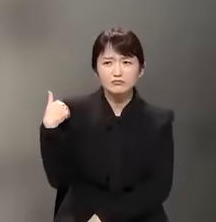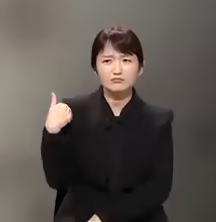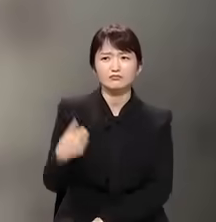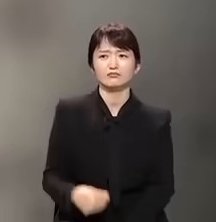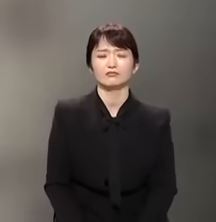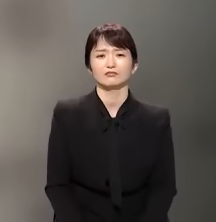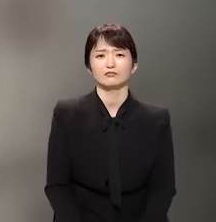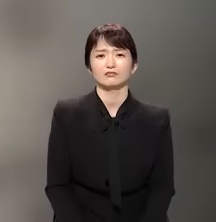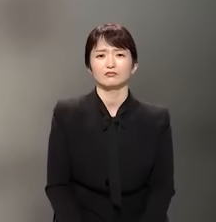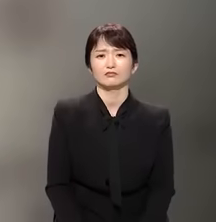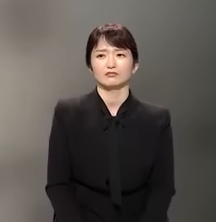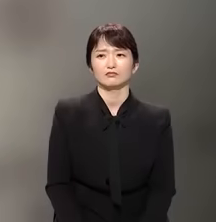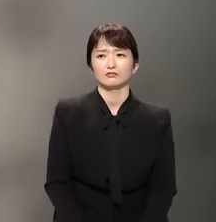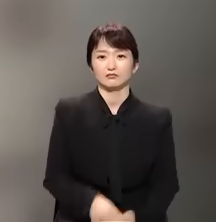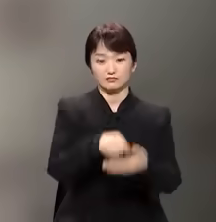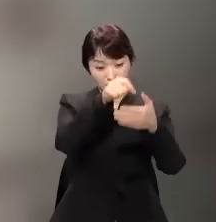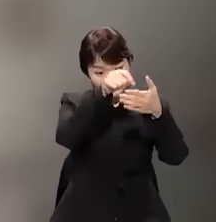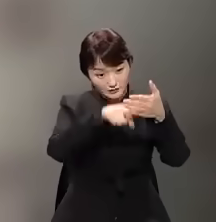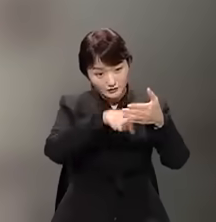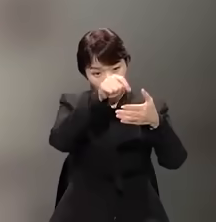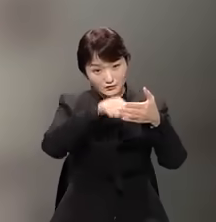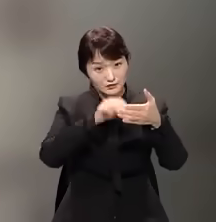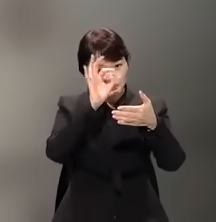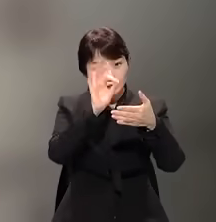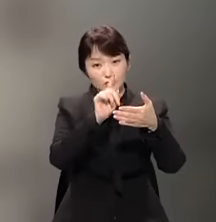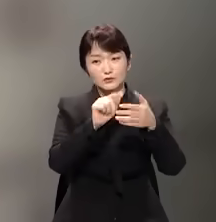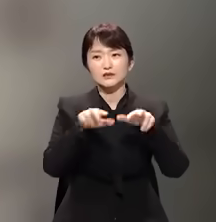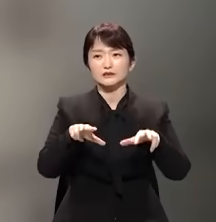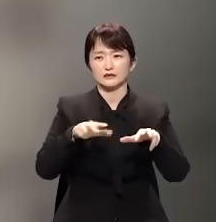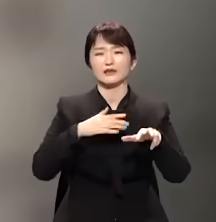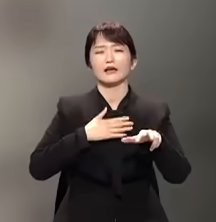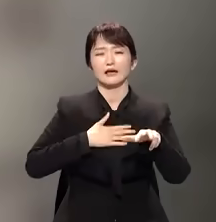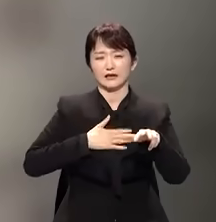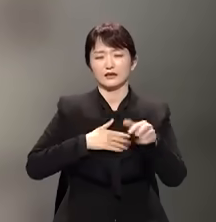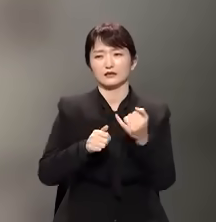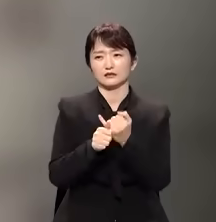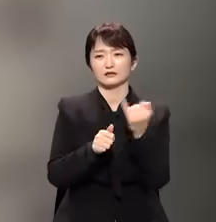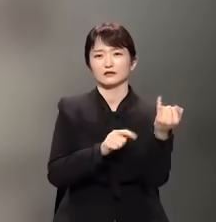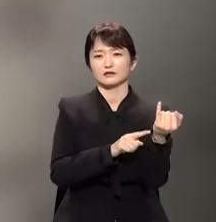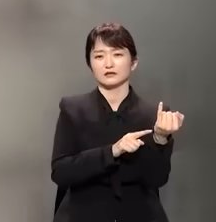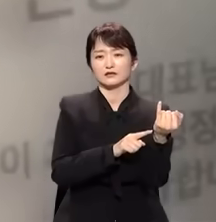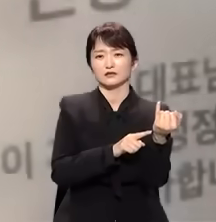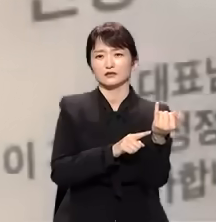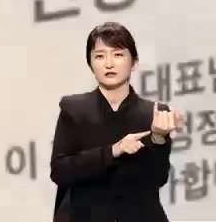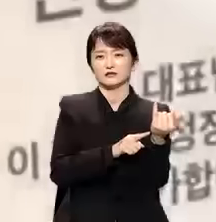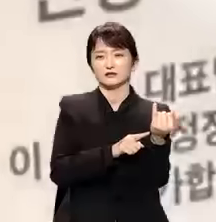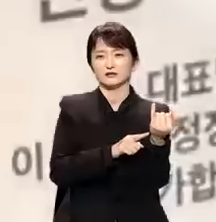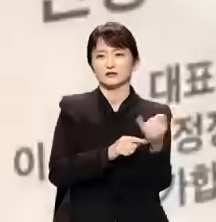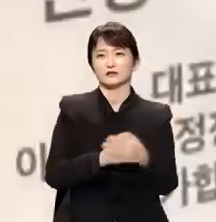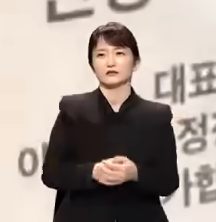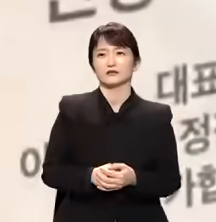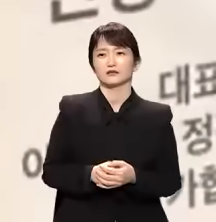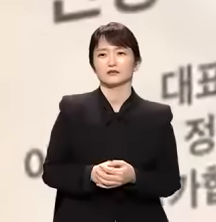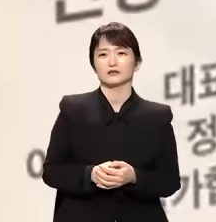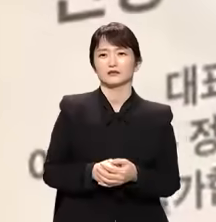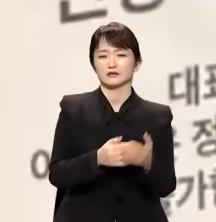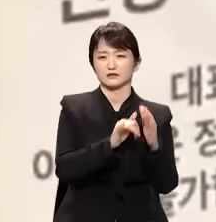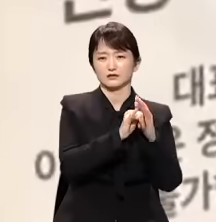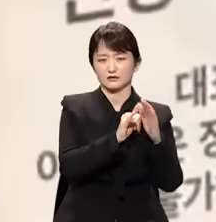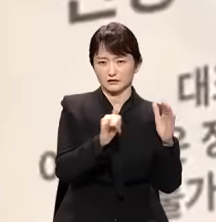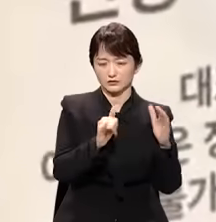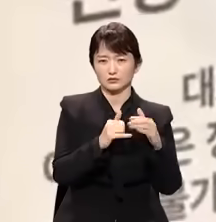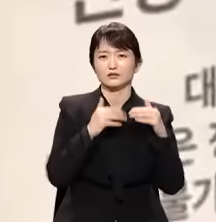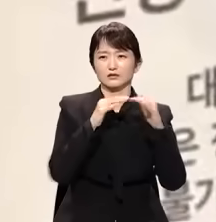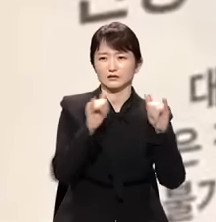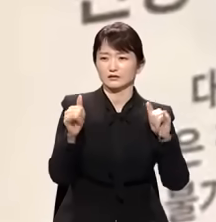텐데 이게 기사가 나오면서 제 생각에는 이제 알게 된 신부 양 어르신들이 엄청나게 신랑에게 화를 내셨을 것 같습니다